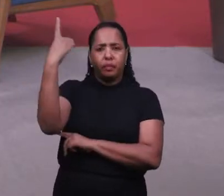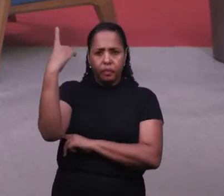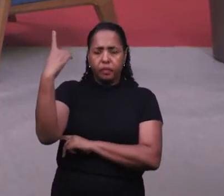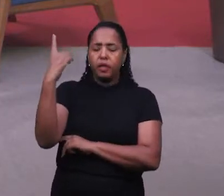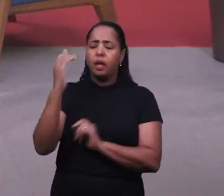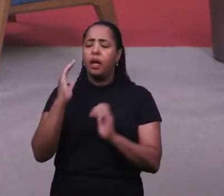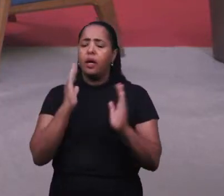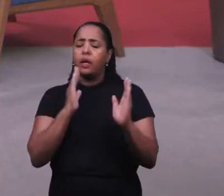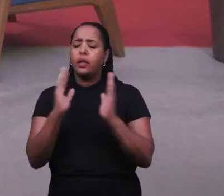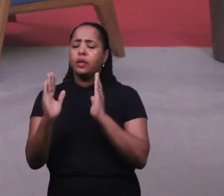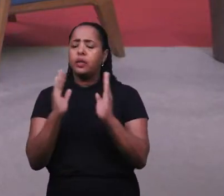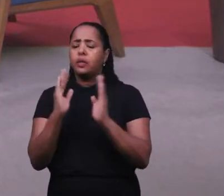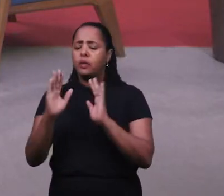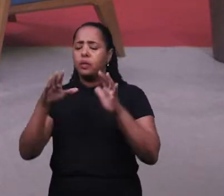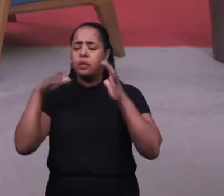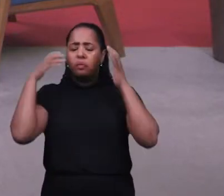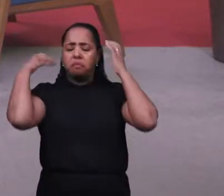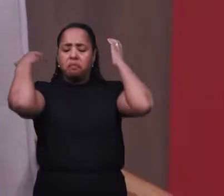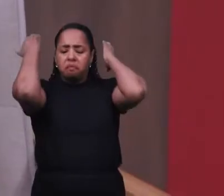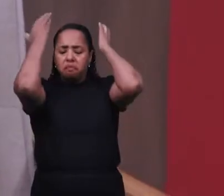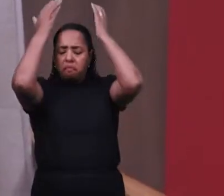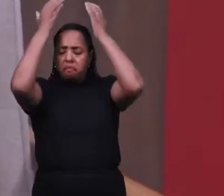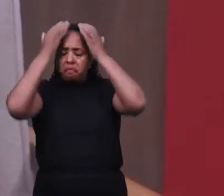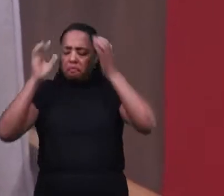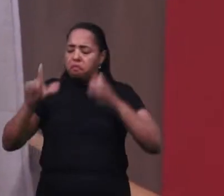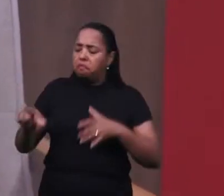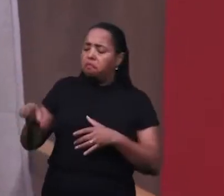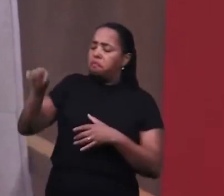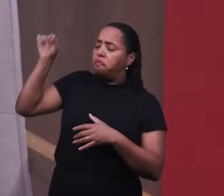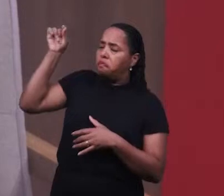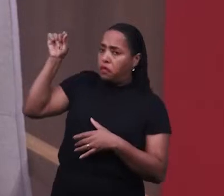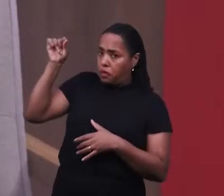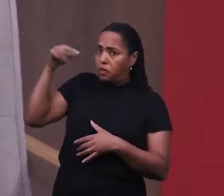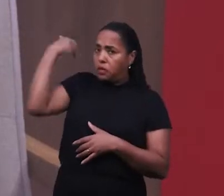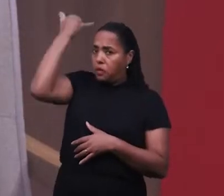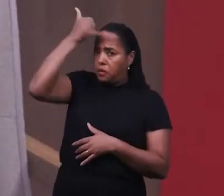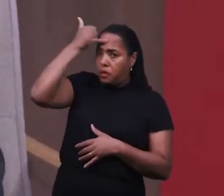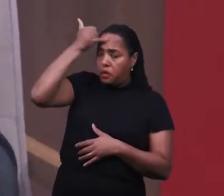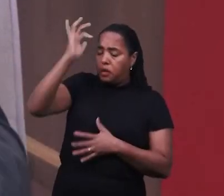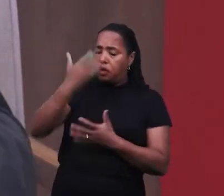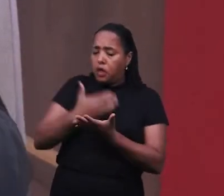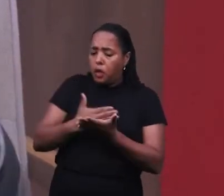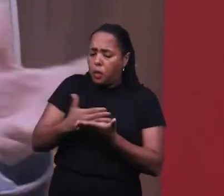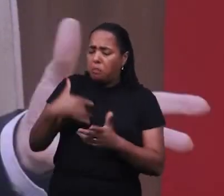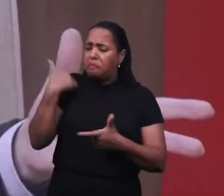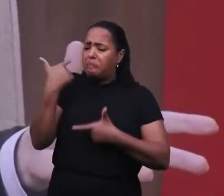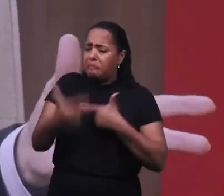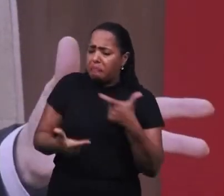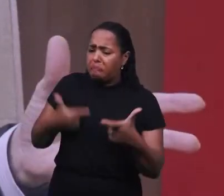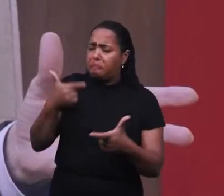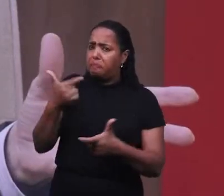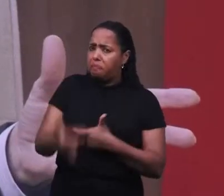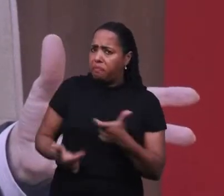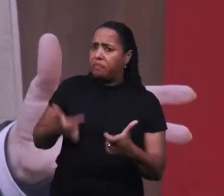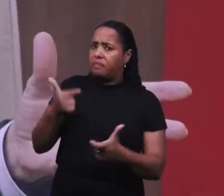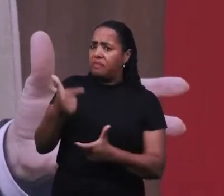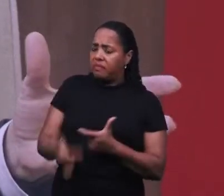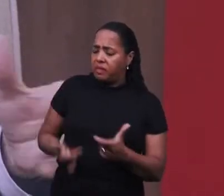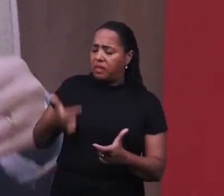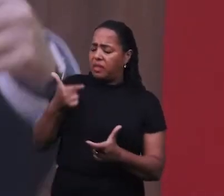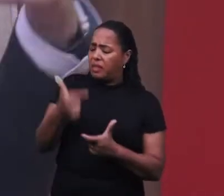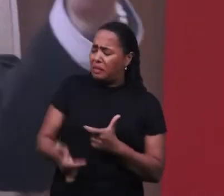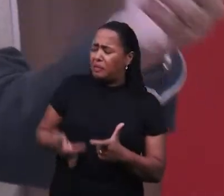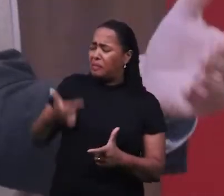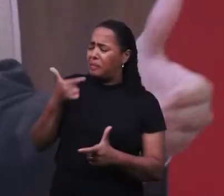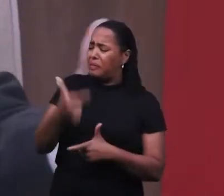choisi pour être roi, il a commencé une grande bataille. Ça a été des luttes,